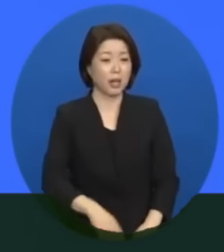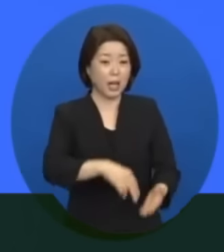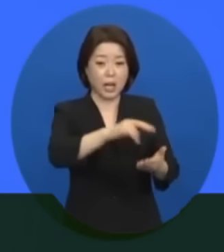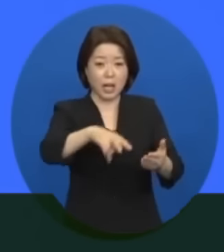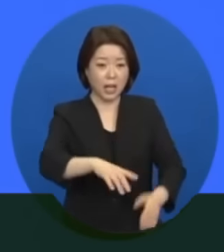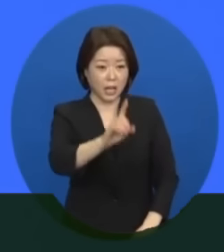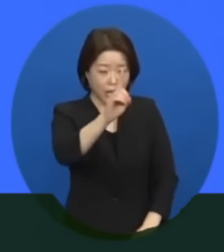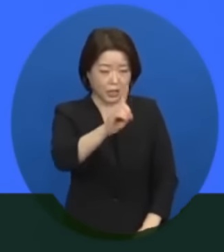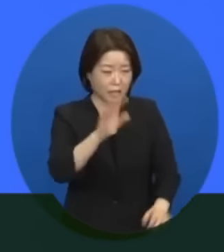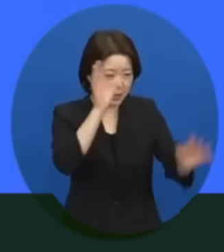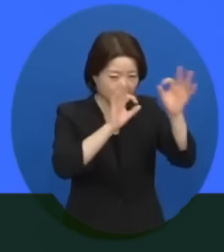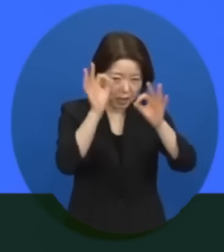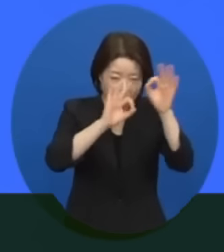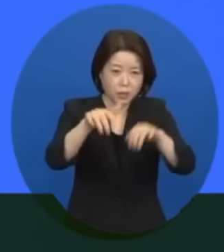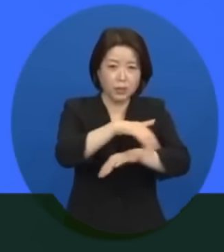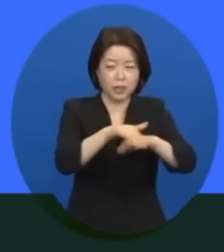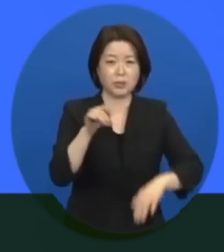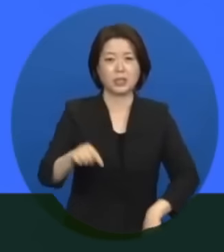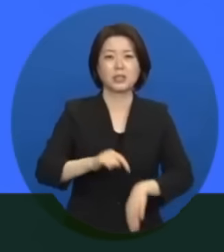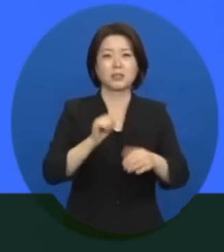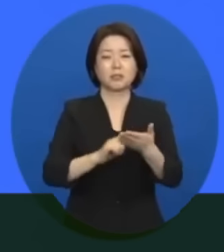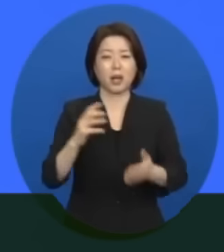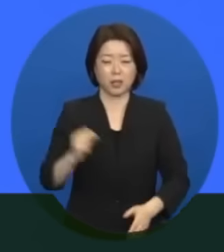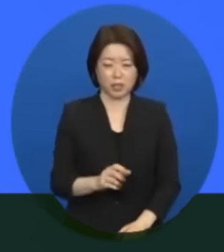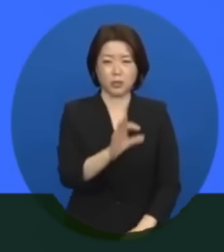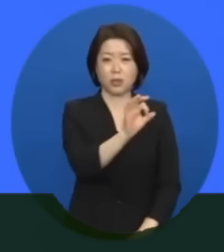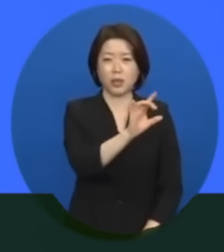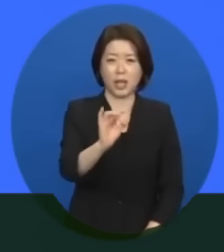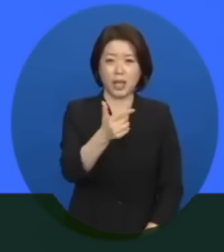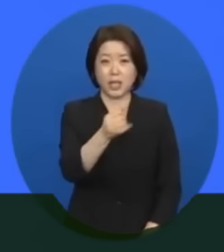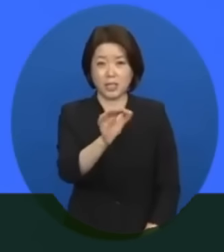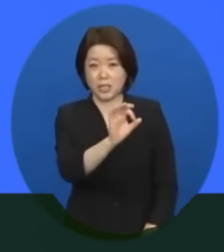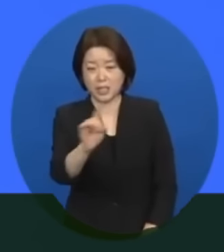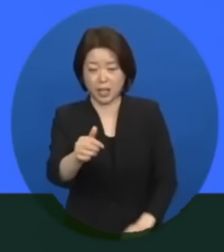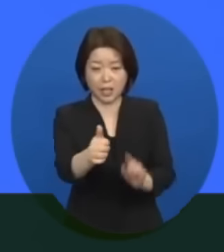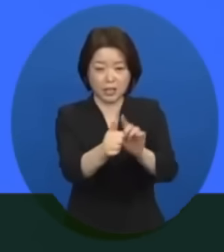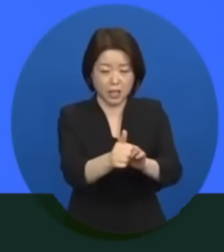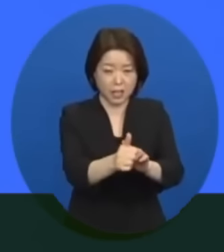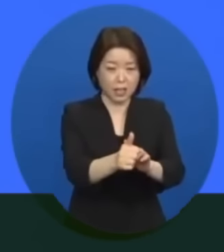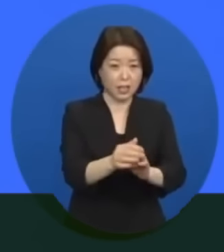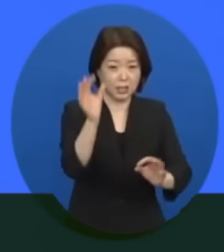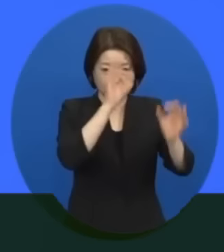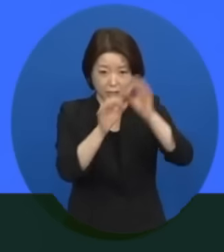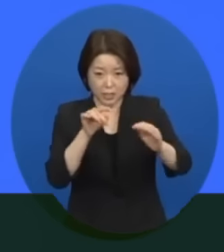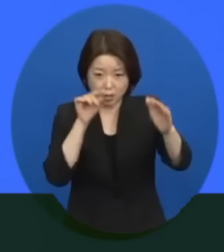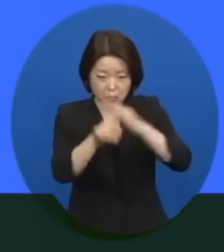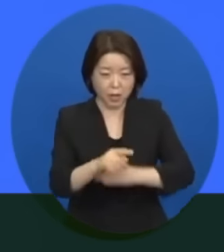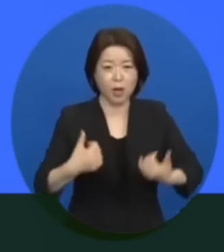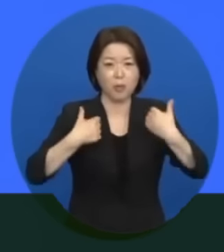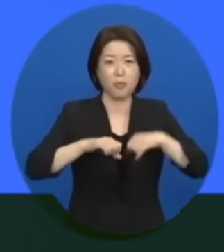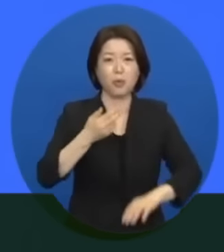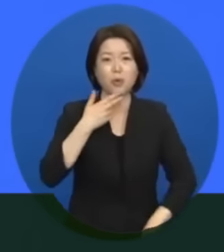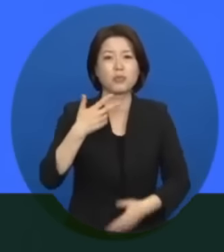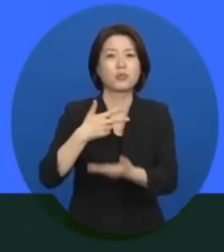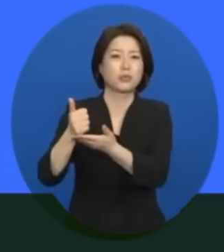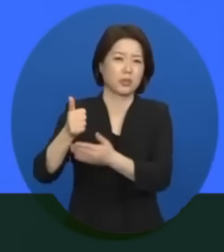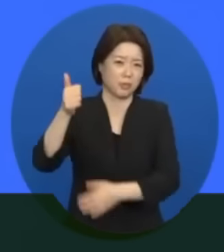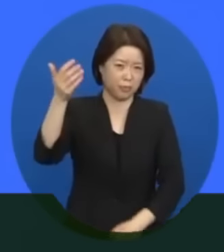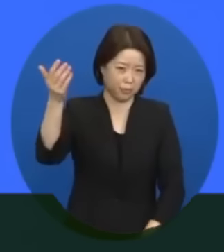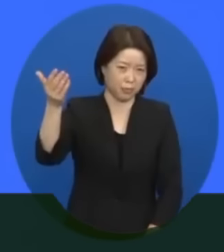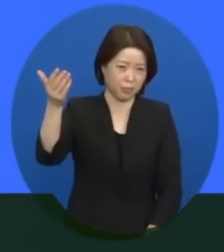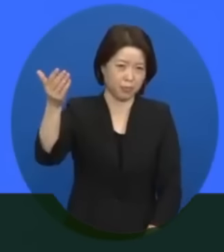찾으러 나가시자 마치 그 마음으로 지금 애니아르 찾아오신 것이죠 포기하지 않는 주님이시기 때문에 그렇습니다